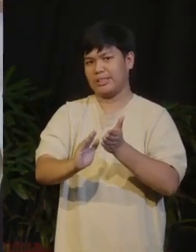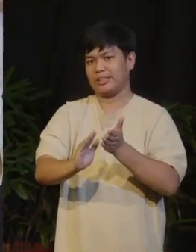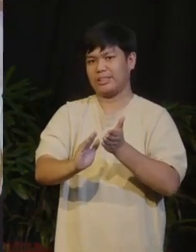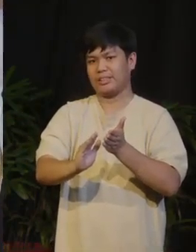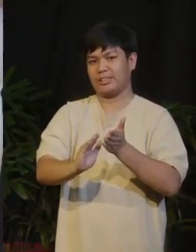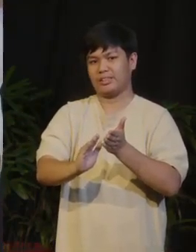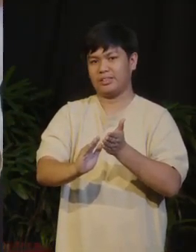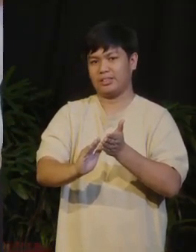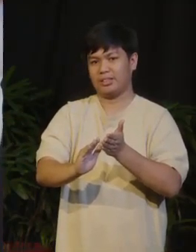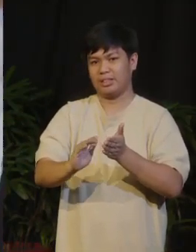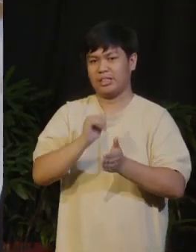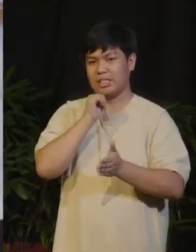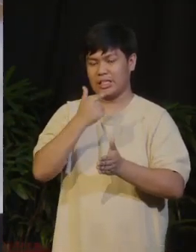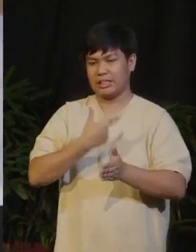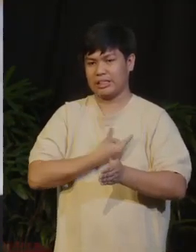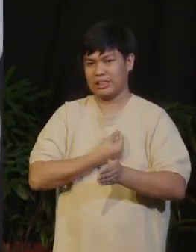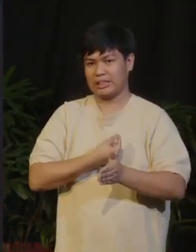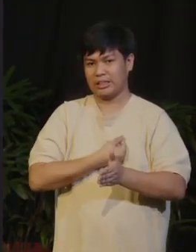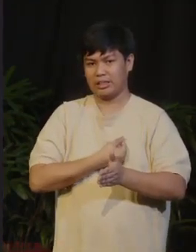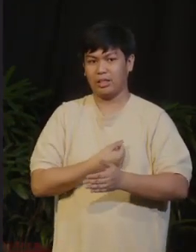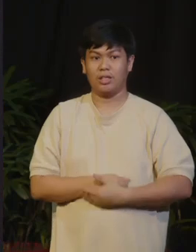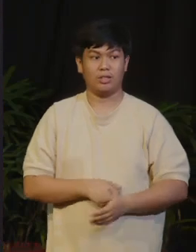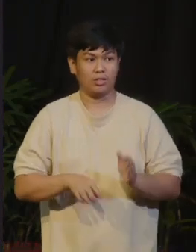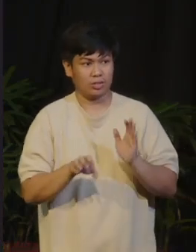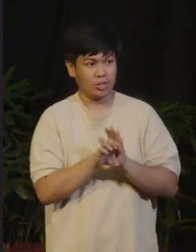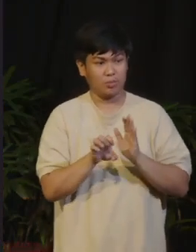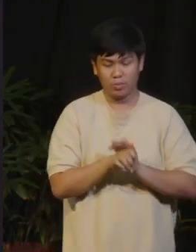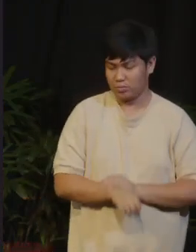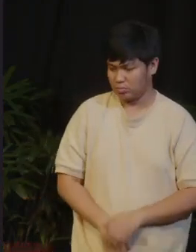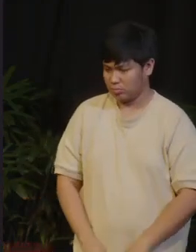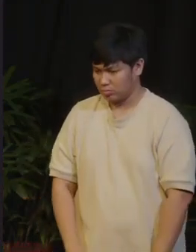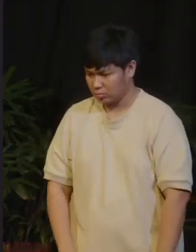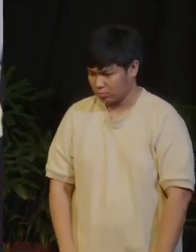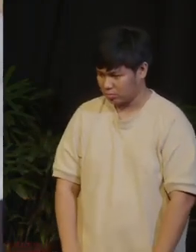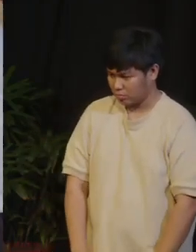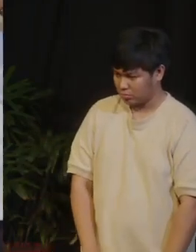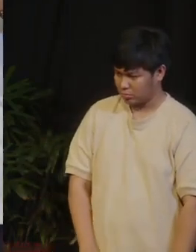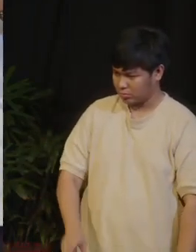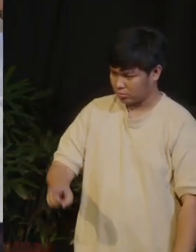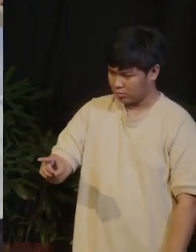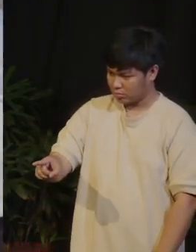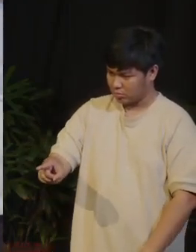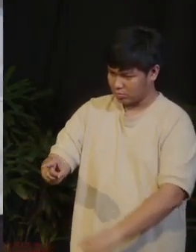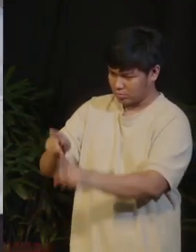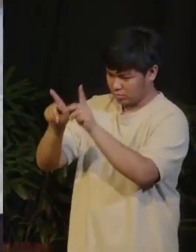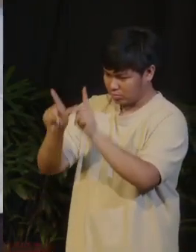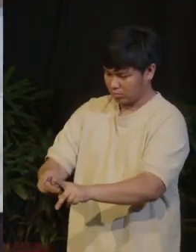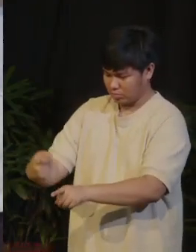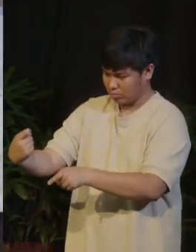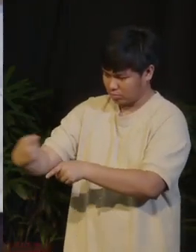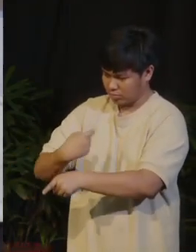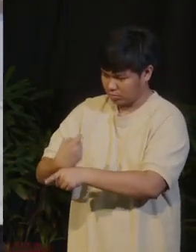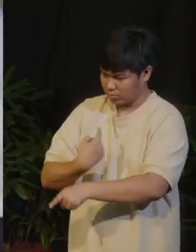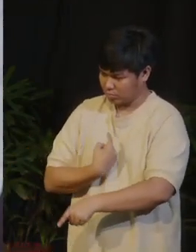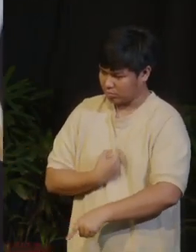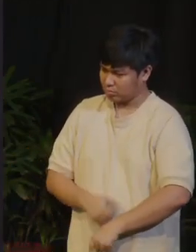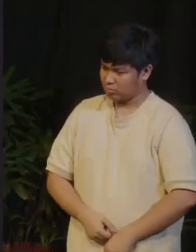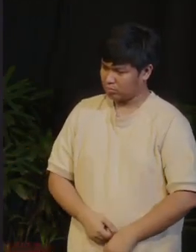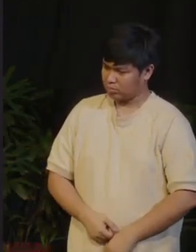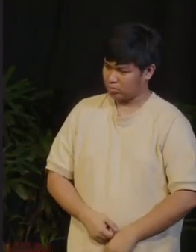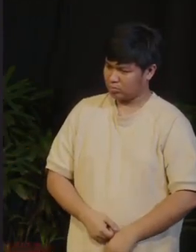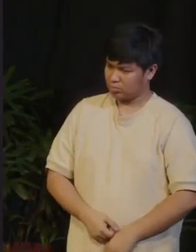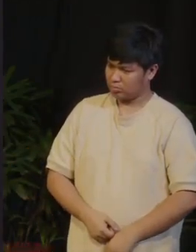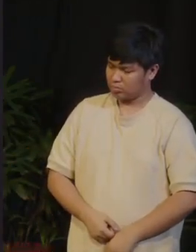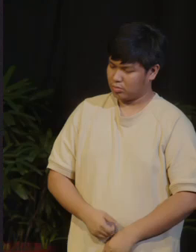hindi guilty. Kasi kung minsan na-offend tayo sa ating kapwa, bakit siya ganun? No? Parang ang gulang